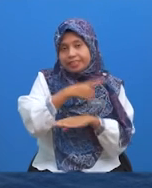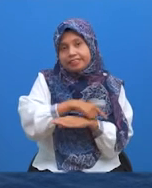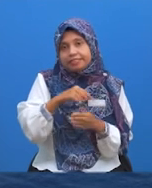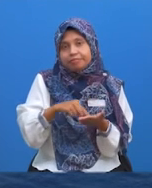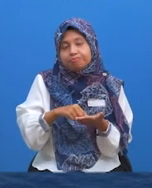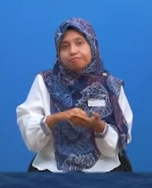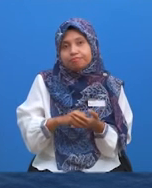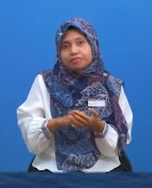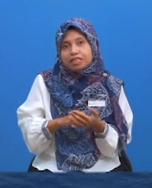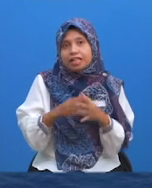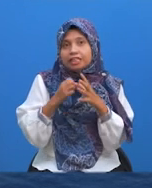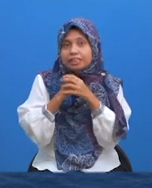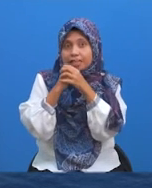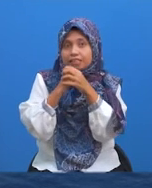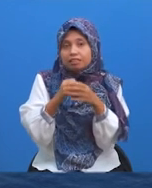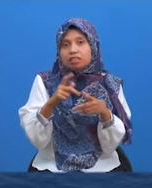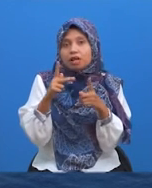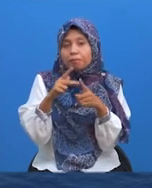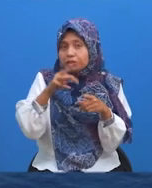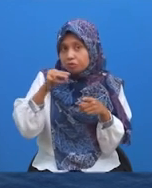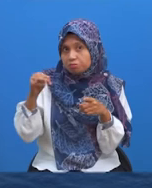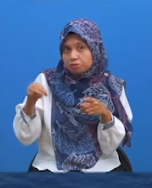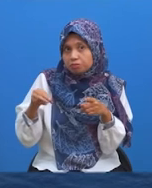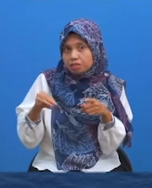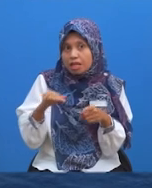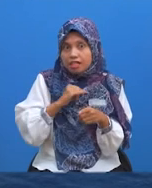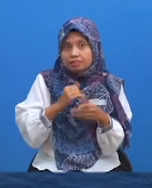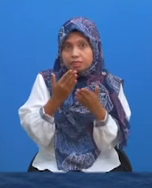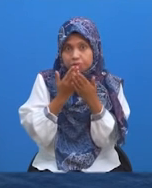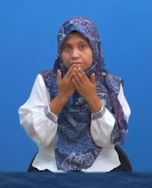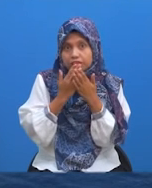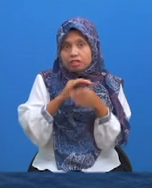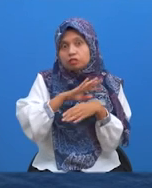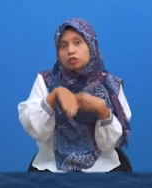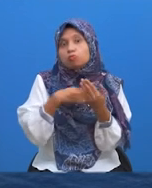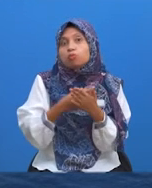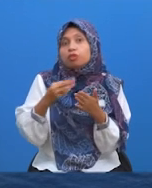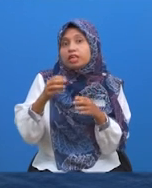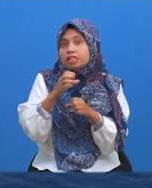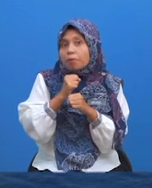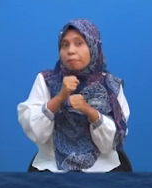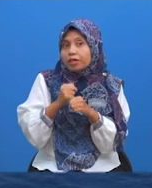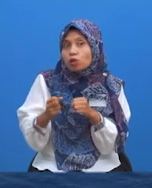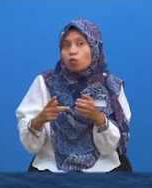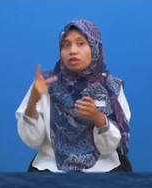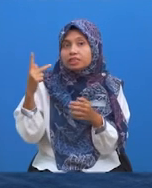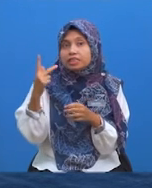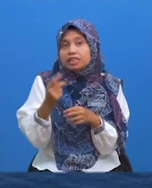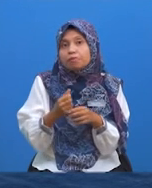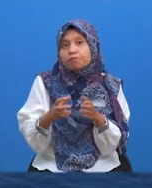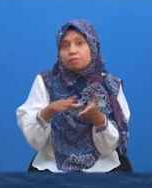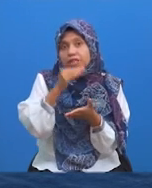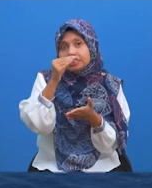ini siapa setelahnya kepada murid-murid saya berharap agar murid-murid dapat menguasai